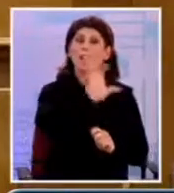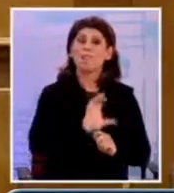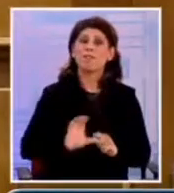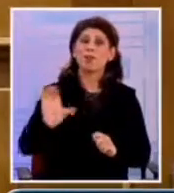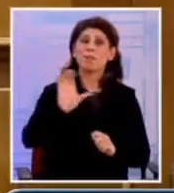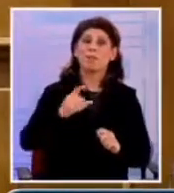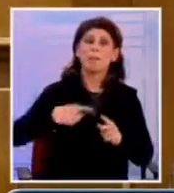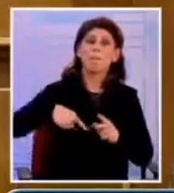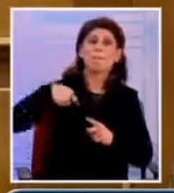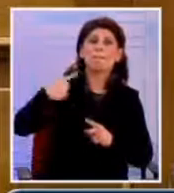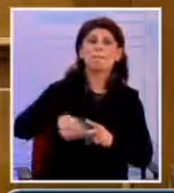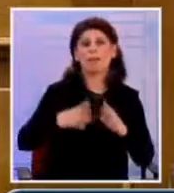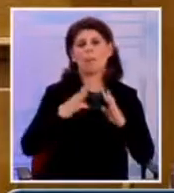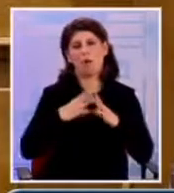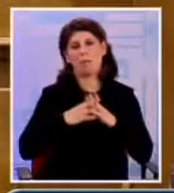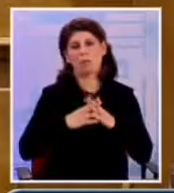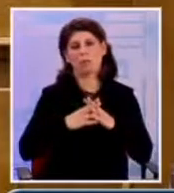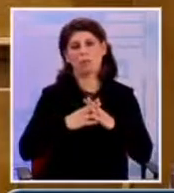του μεταπολέμου.